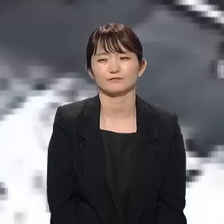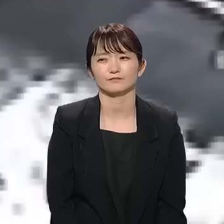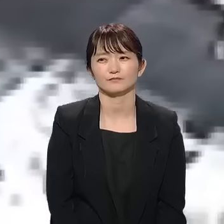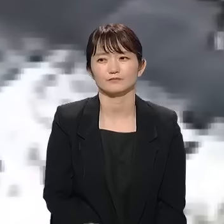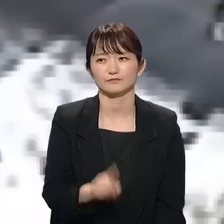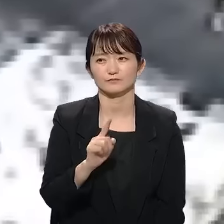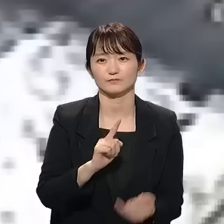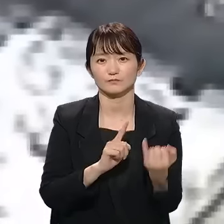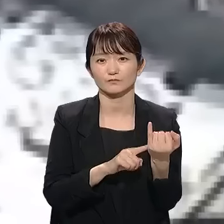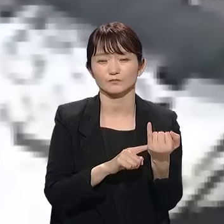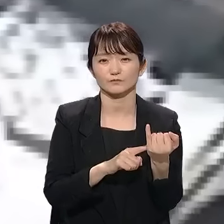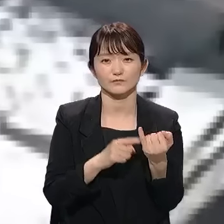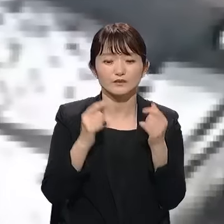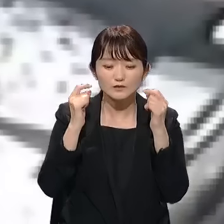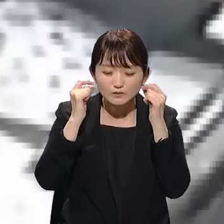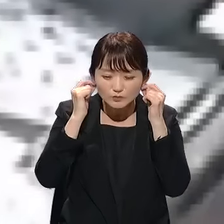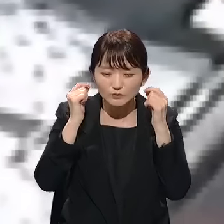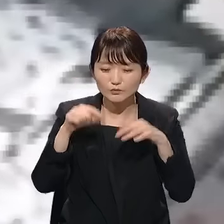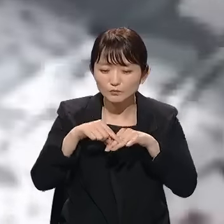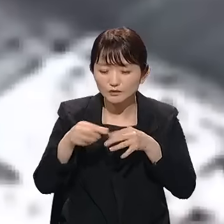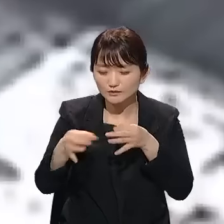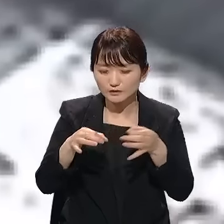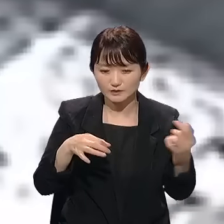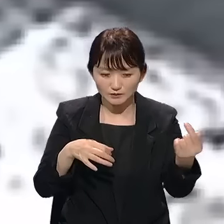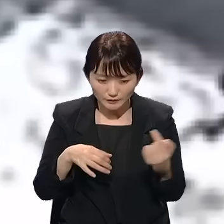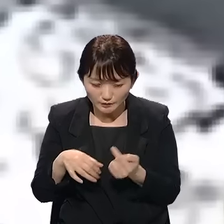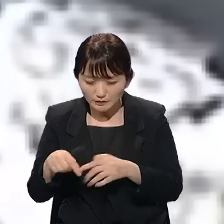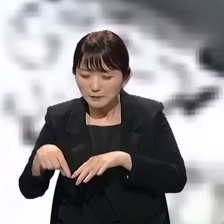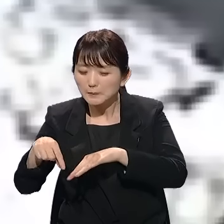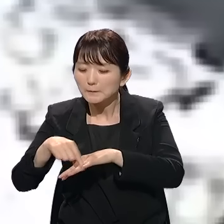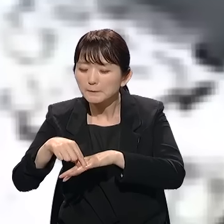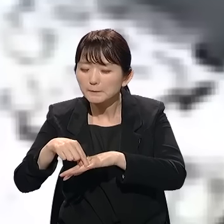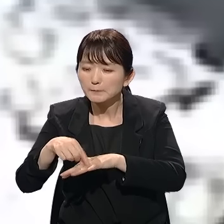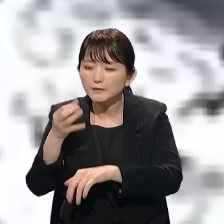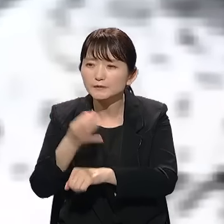네, 한 녀석이 귀금속 가게로 들어가네요. 네, 반지를 사고 싶은 듯